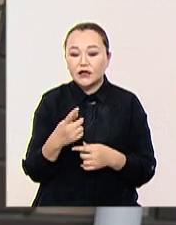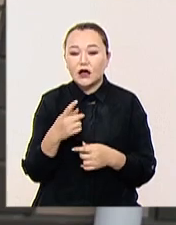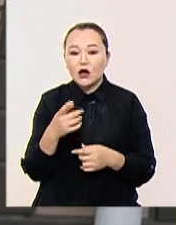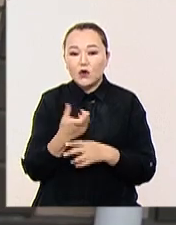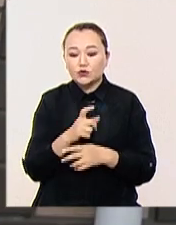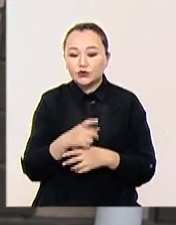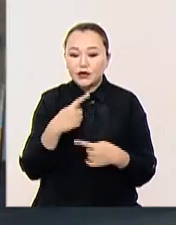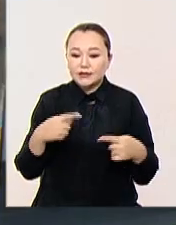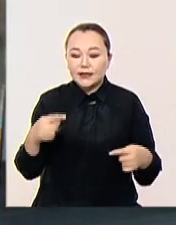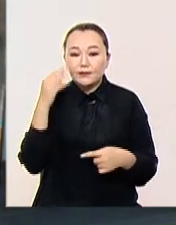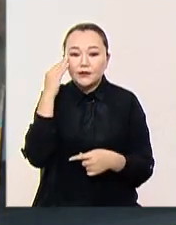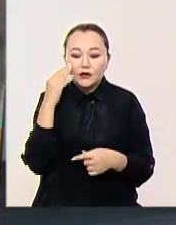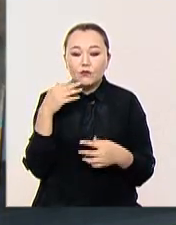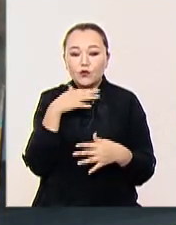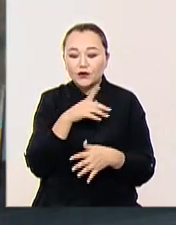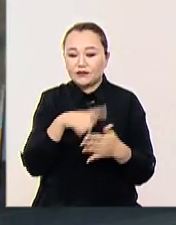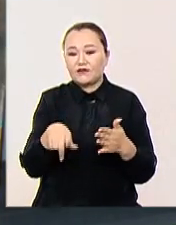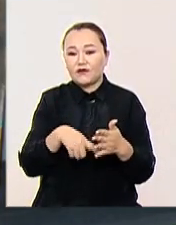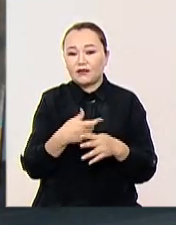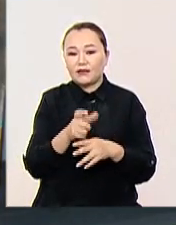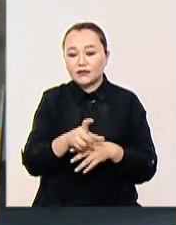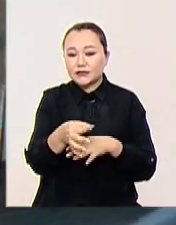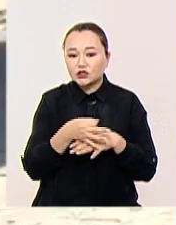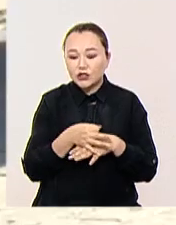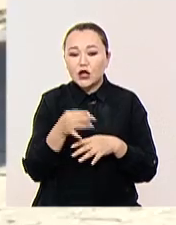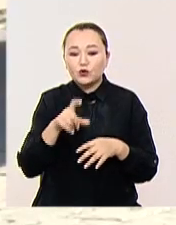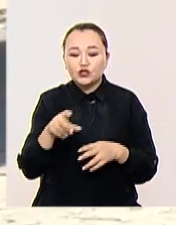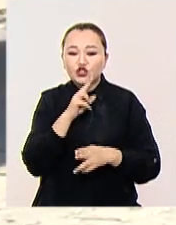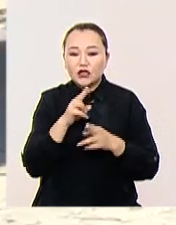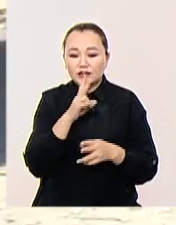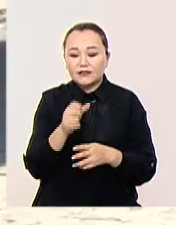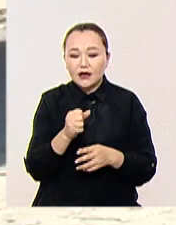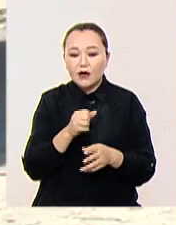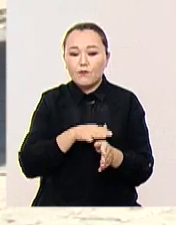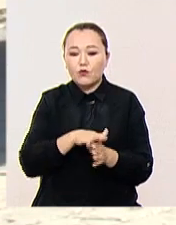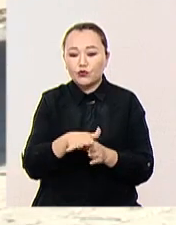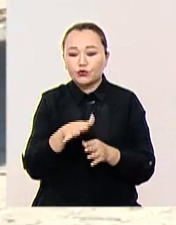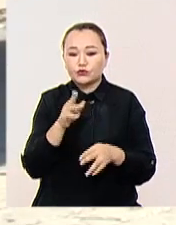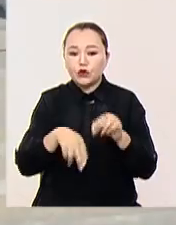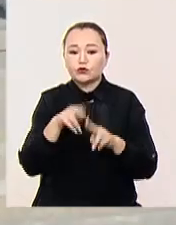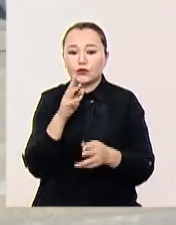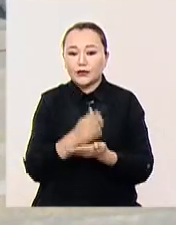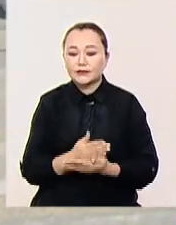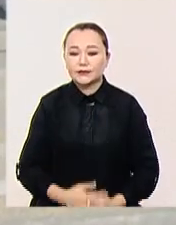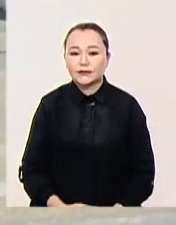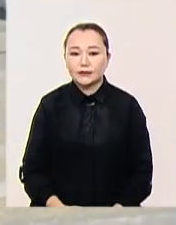неоднозначную реакцию. Многие почему-то не верят в эту версию. Люди жалуются на плотную застройку.